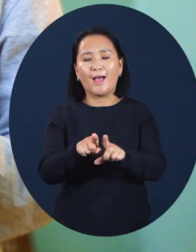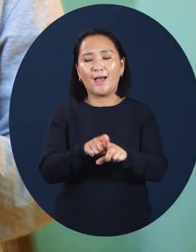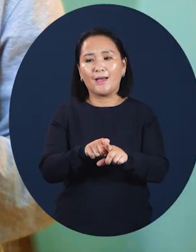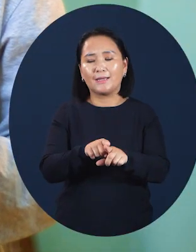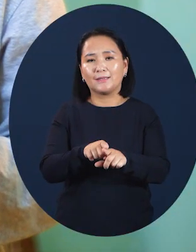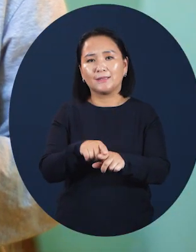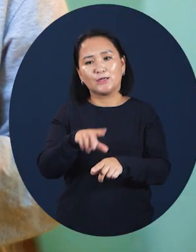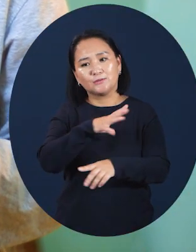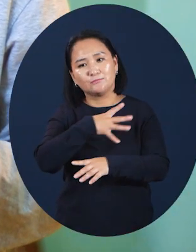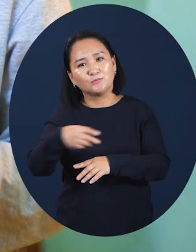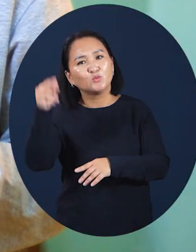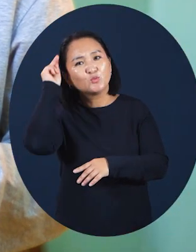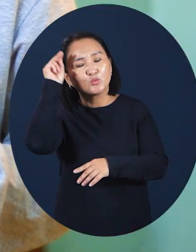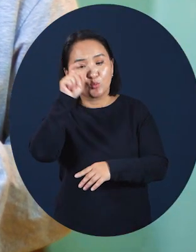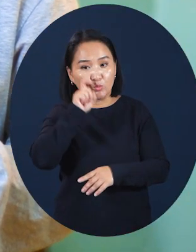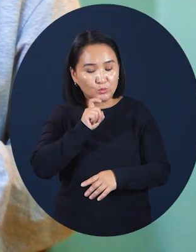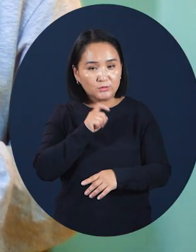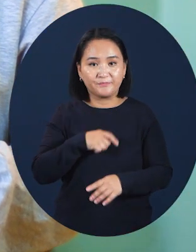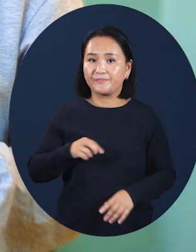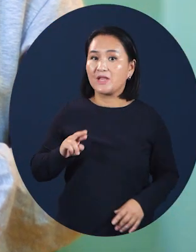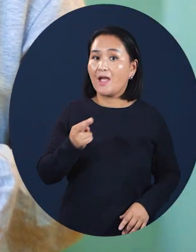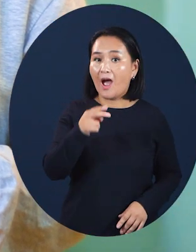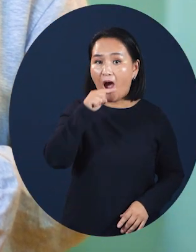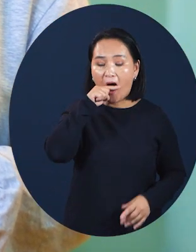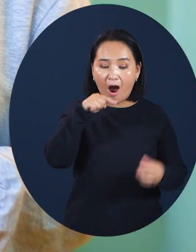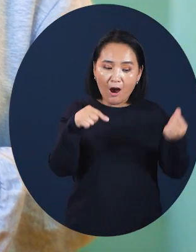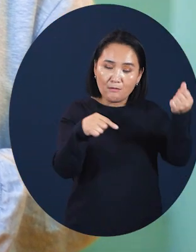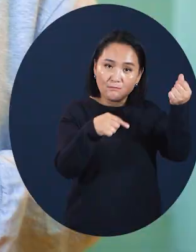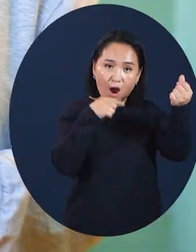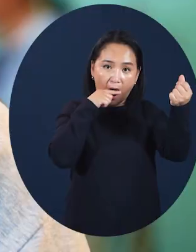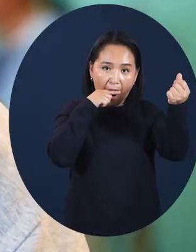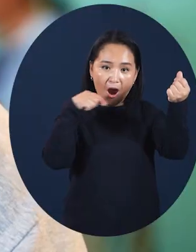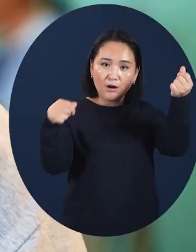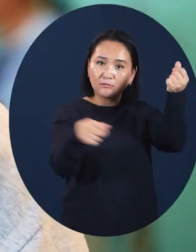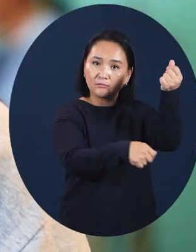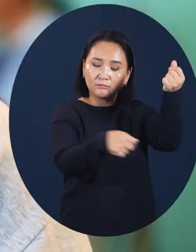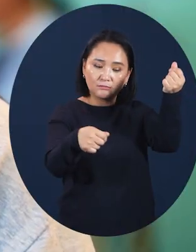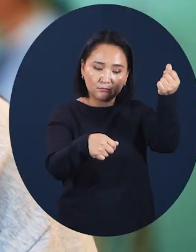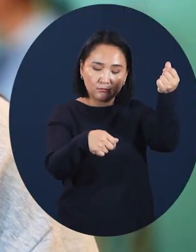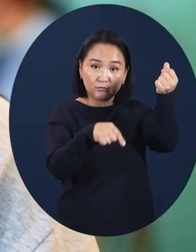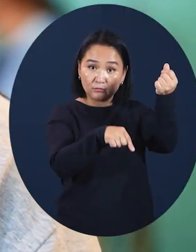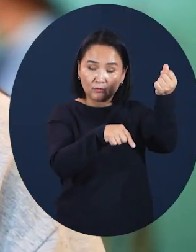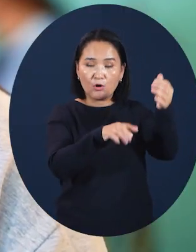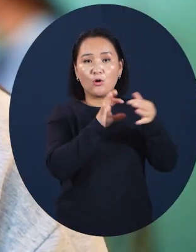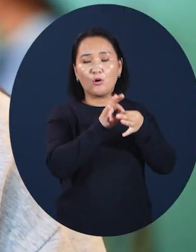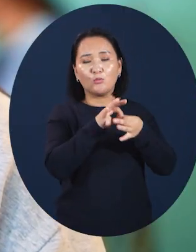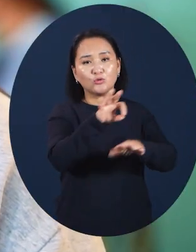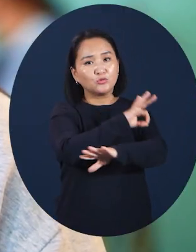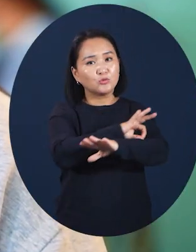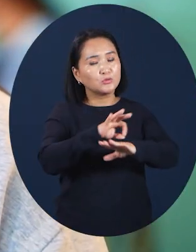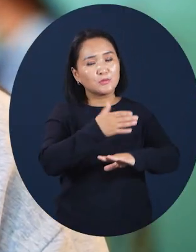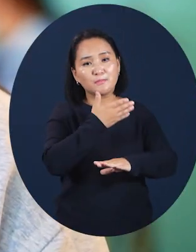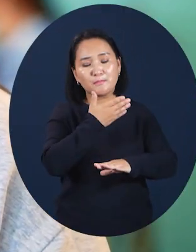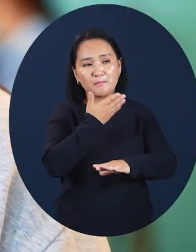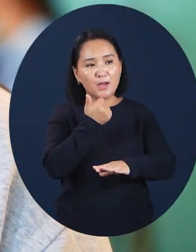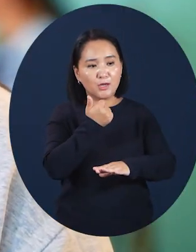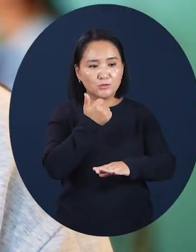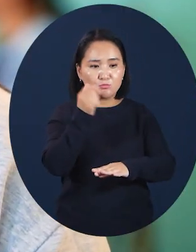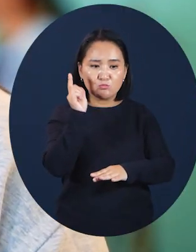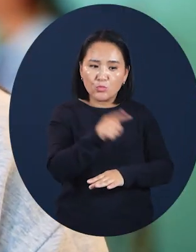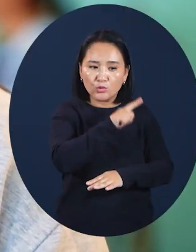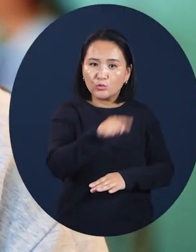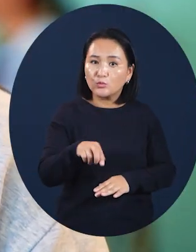Яагаад ингээд морин хуурын тухай төсөл байж болохгүй гэж бодоод ерөнхийдөө хуурын төслийг эхлүүлсэн